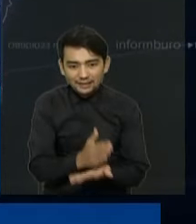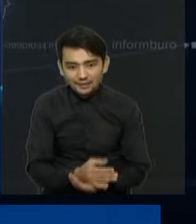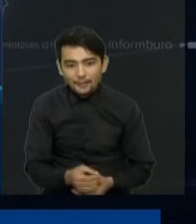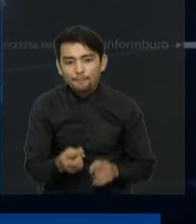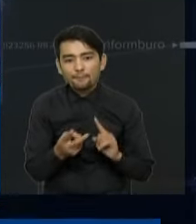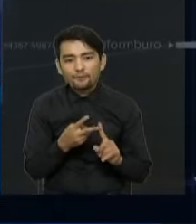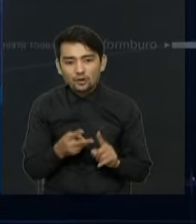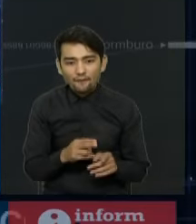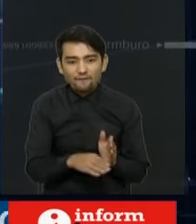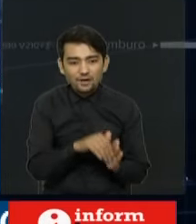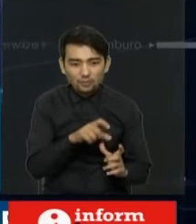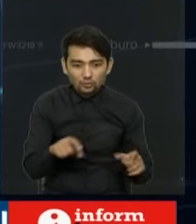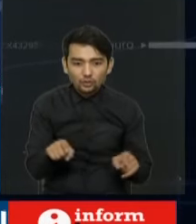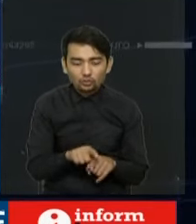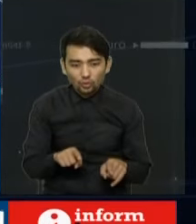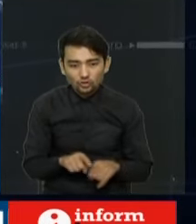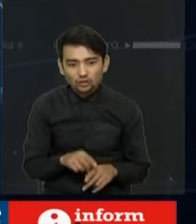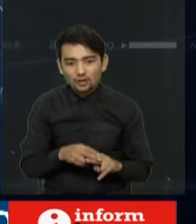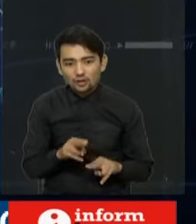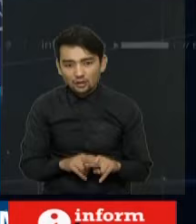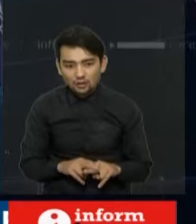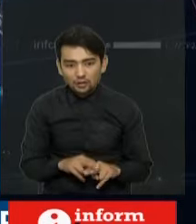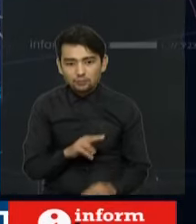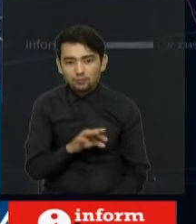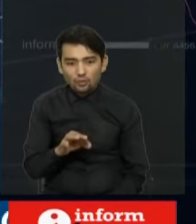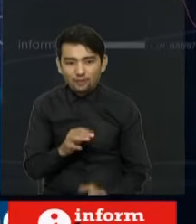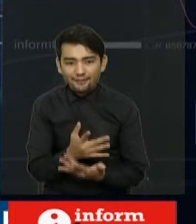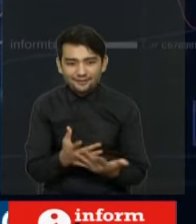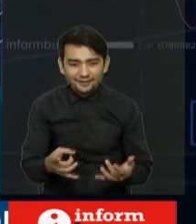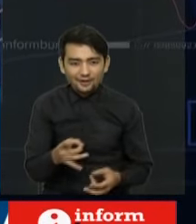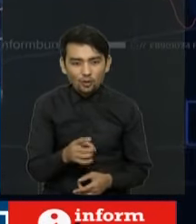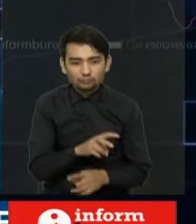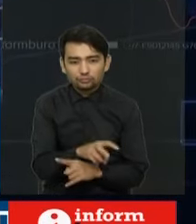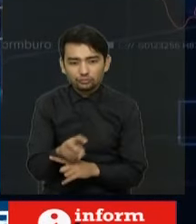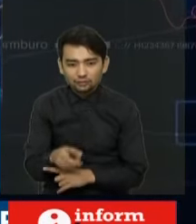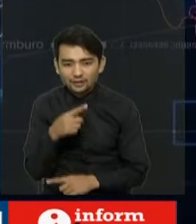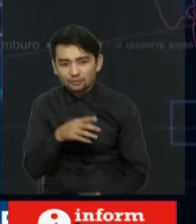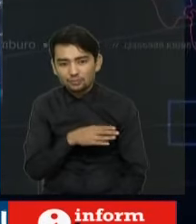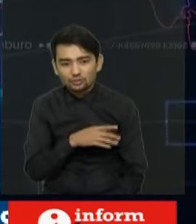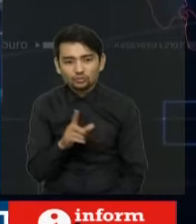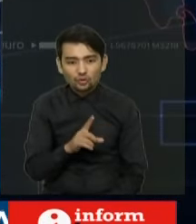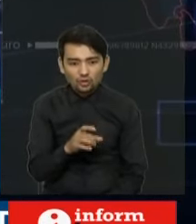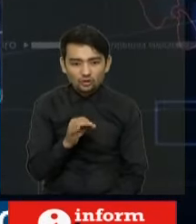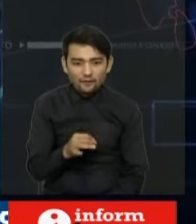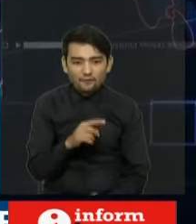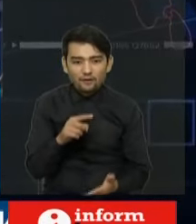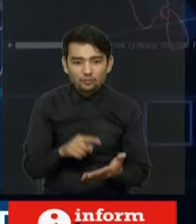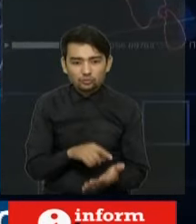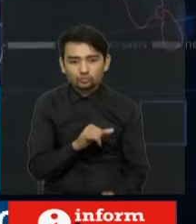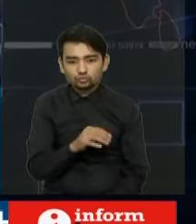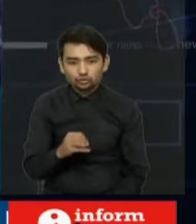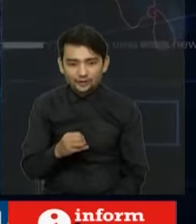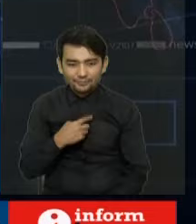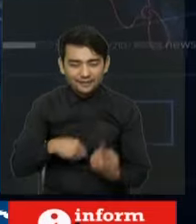же самые депутаты, которые ездят по разным регионам, да, говорят, что сейчас вопрос даже уже не о